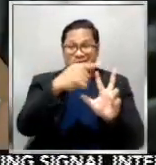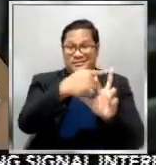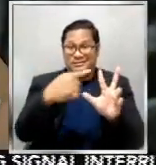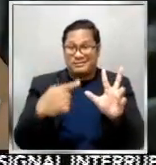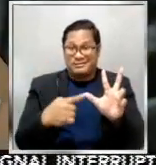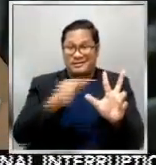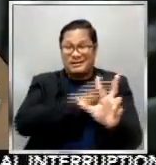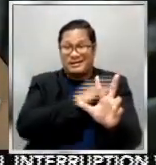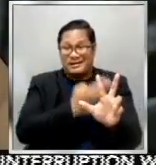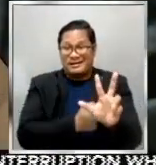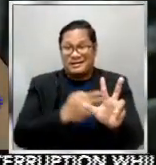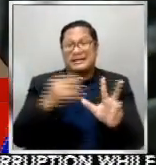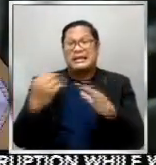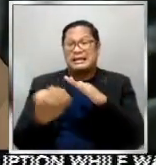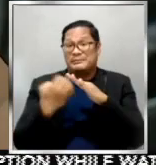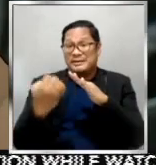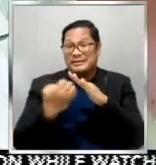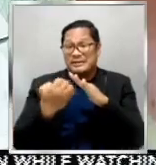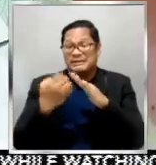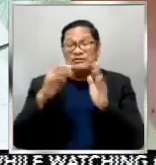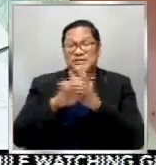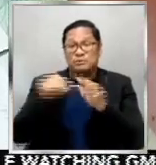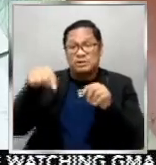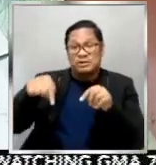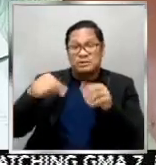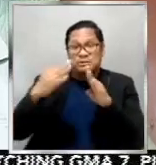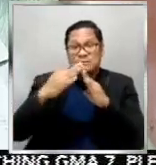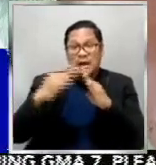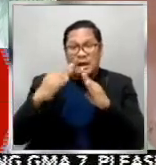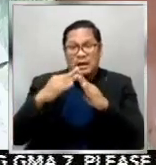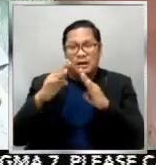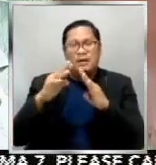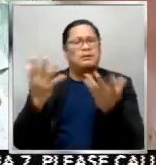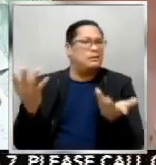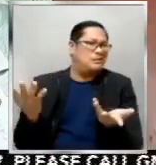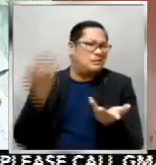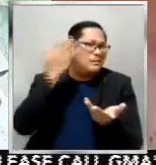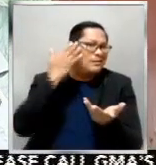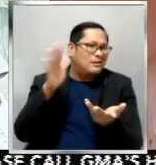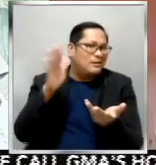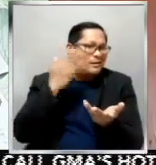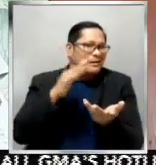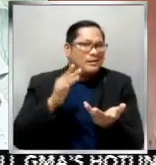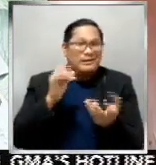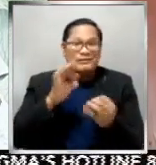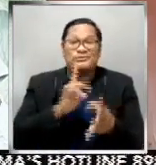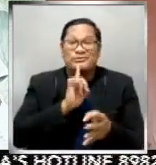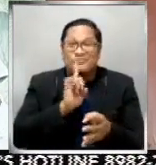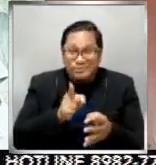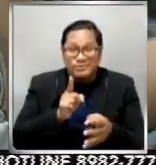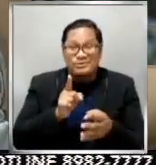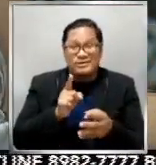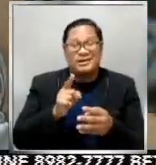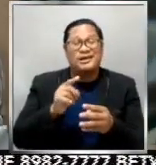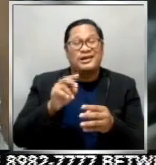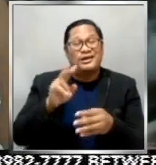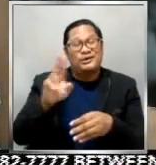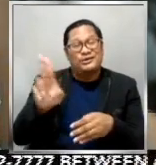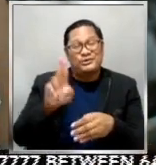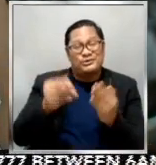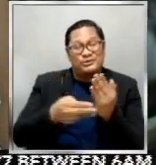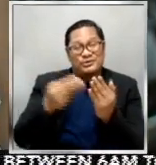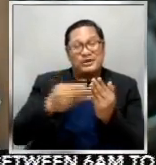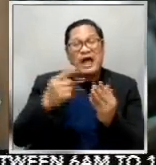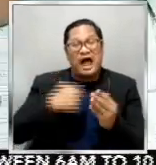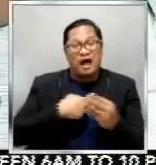yung dito po kasi sila sa bahay, hindi mo naman sigurado kung ginagawa nila yung module nila. Nagtitinda ako, hindi ko